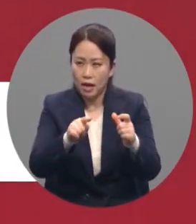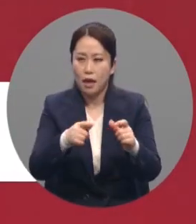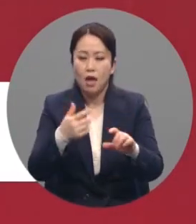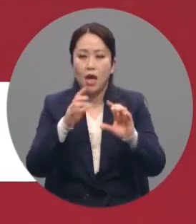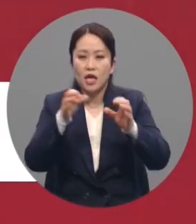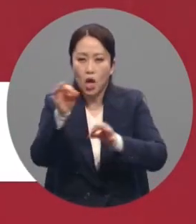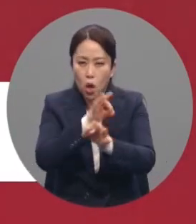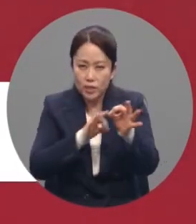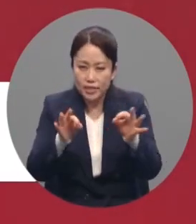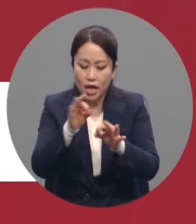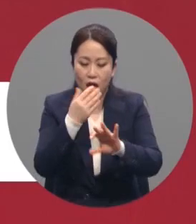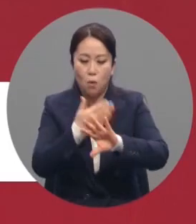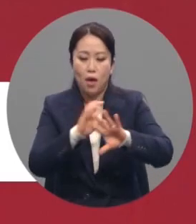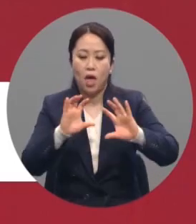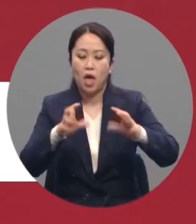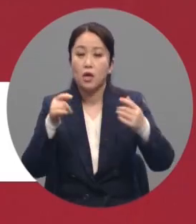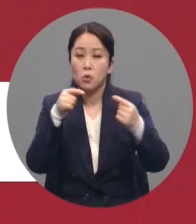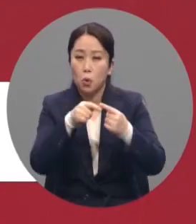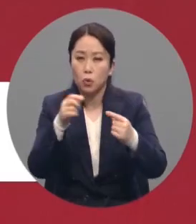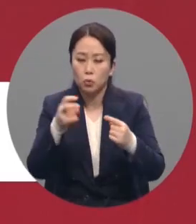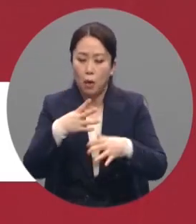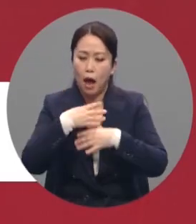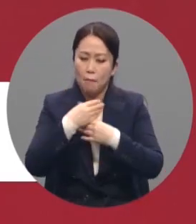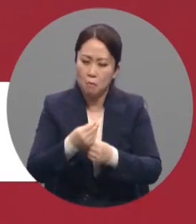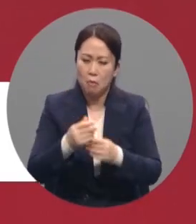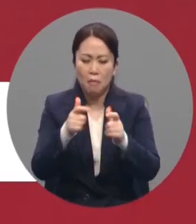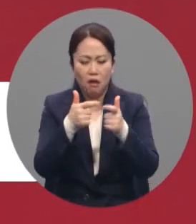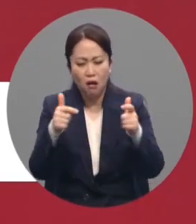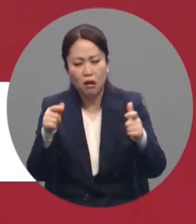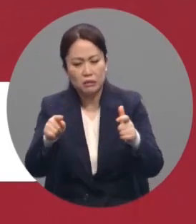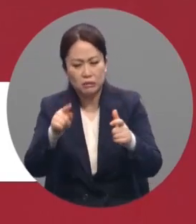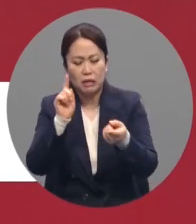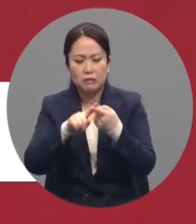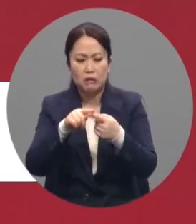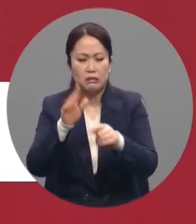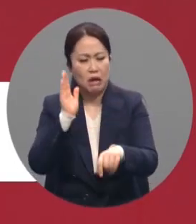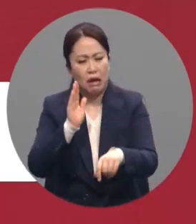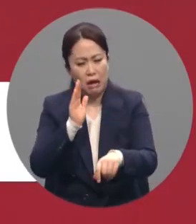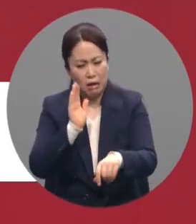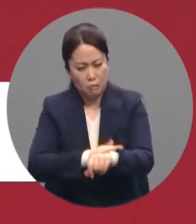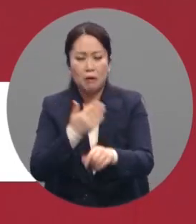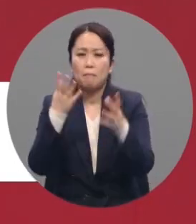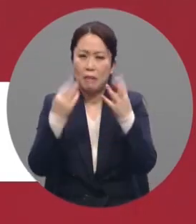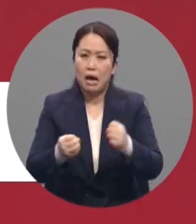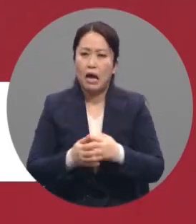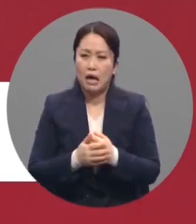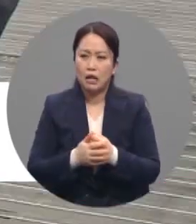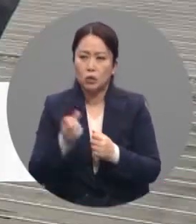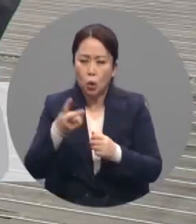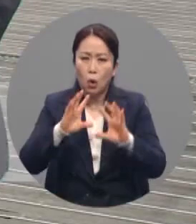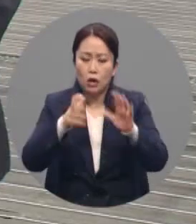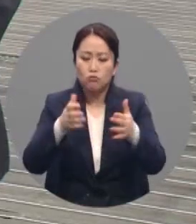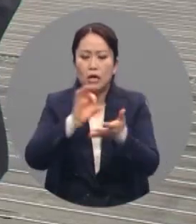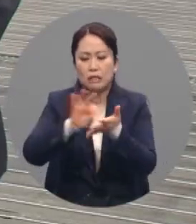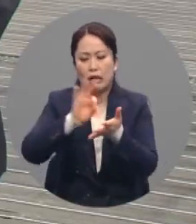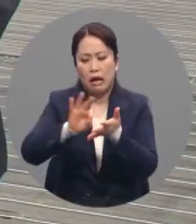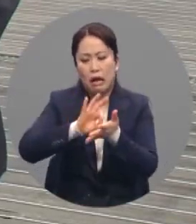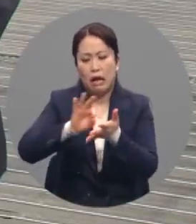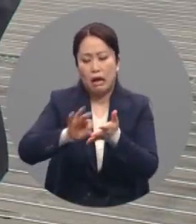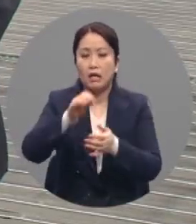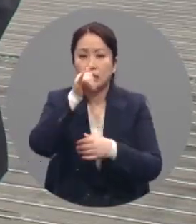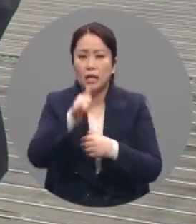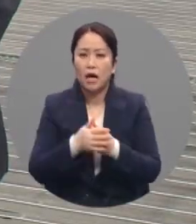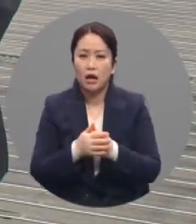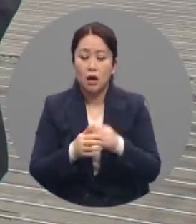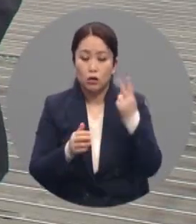어느 것 하나 잘한 게 없어요. 거기다 국가 예산까지 펑펑 써서. 두